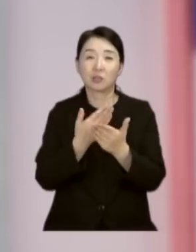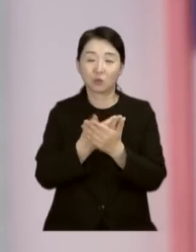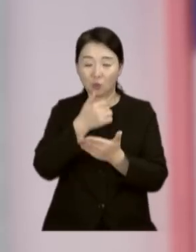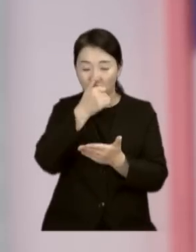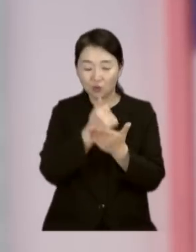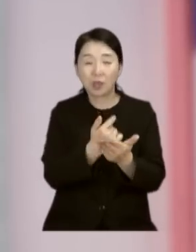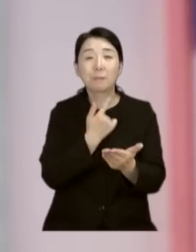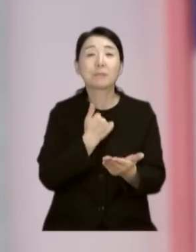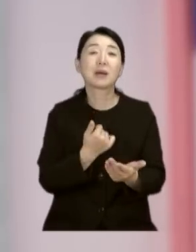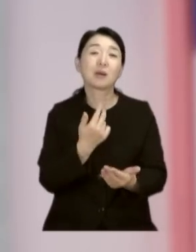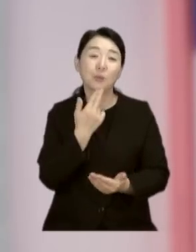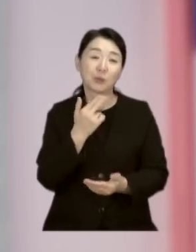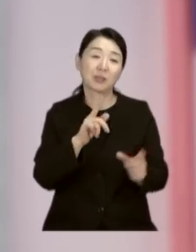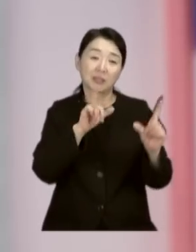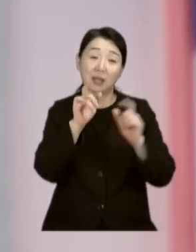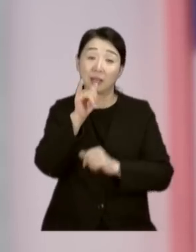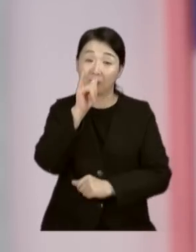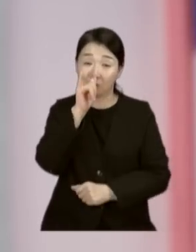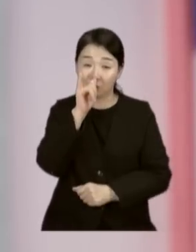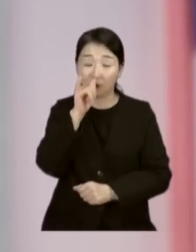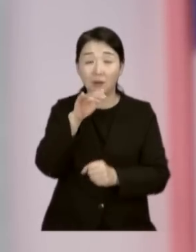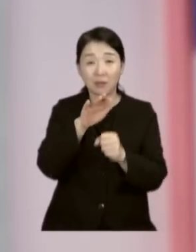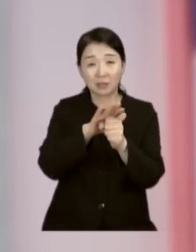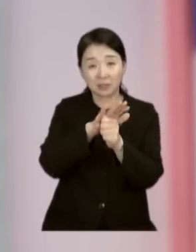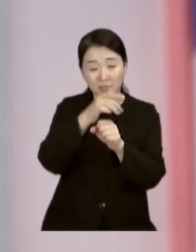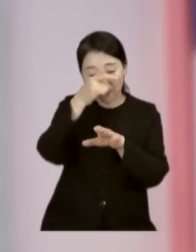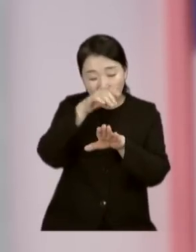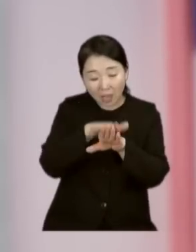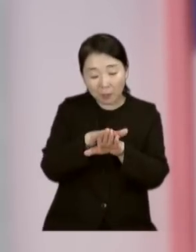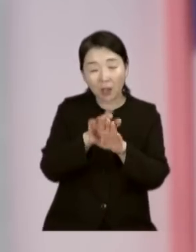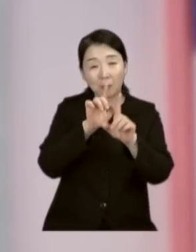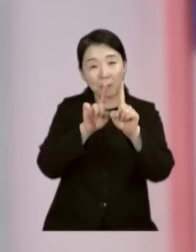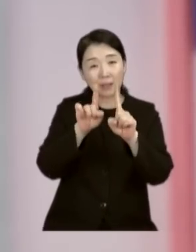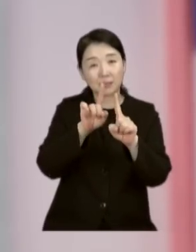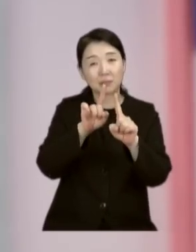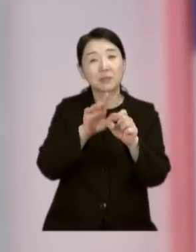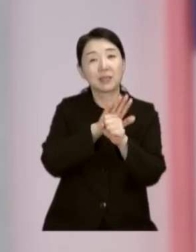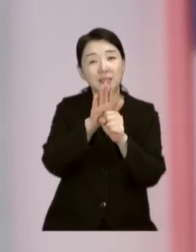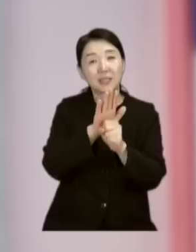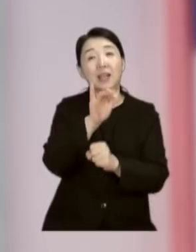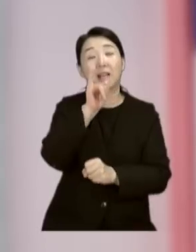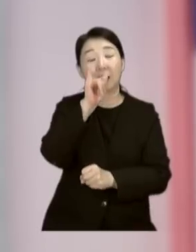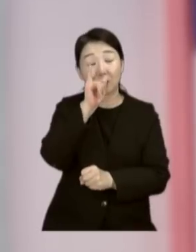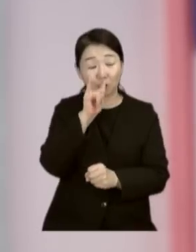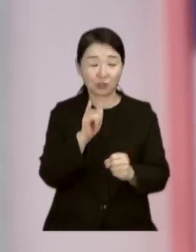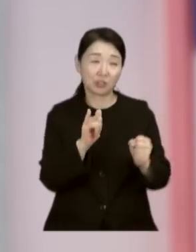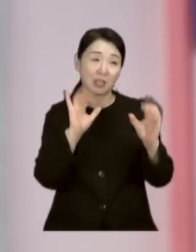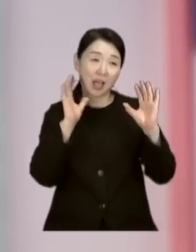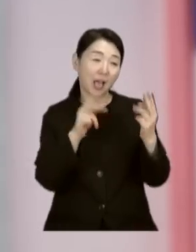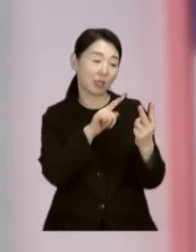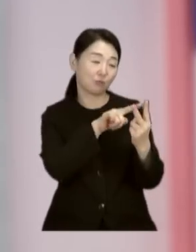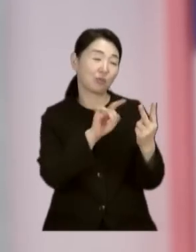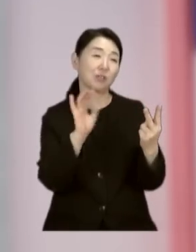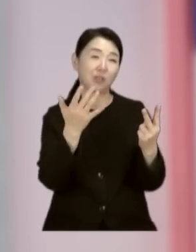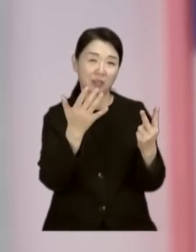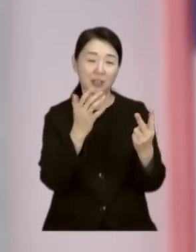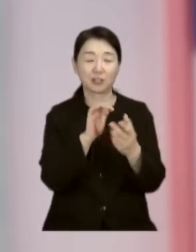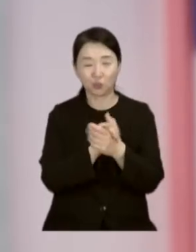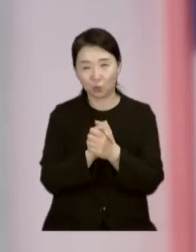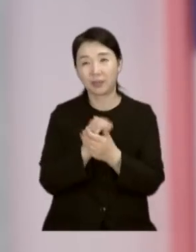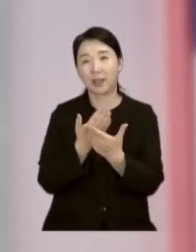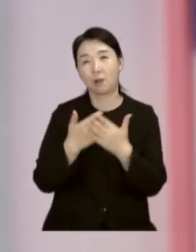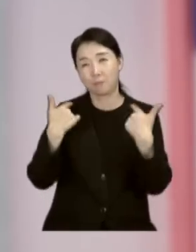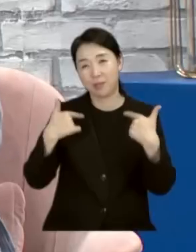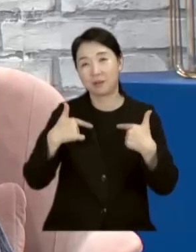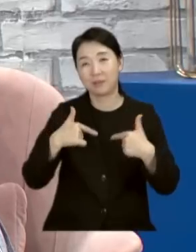짓지 않고 살아갈 수 있고 예배와 말씀을 제일 사랑할 수 있는 아이들 되게 해주세요. 라는 기도를 매일매일